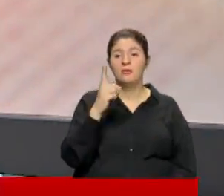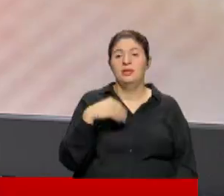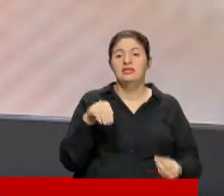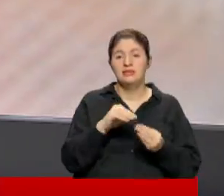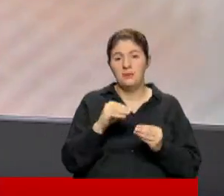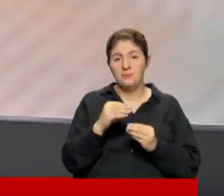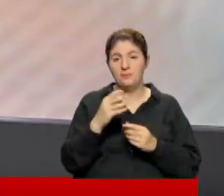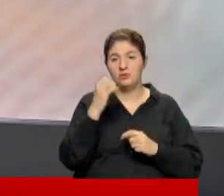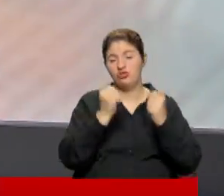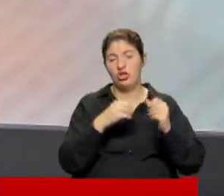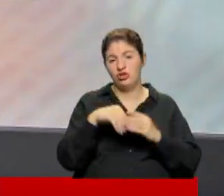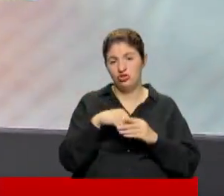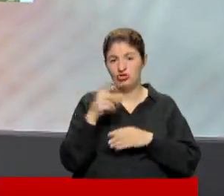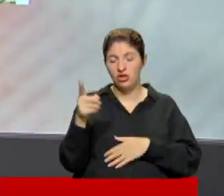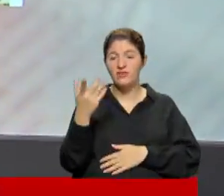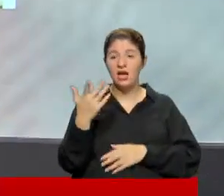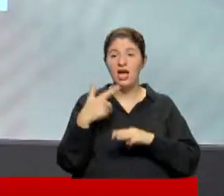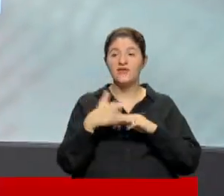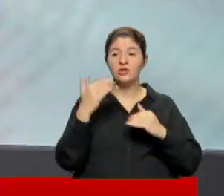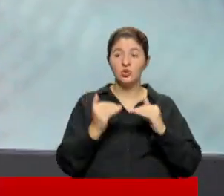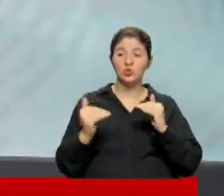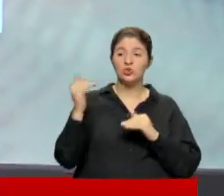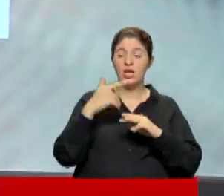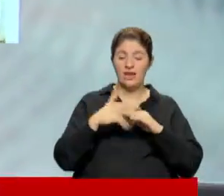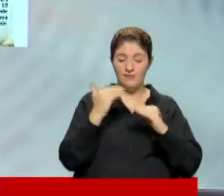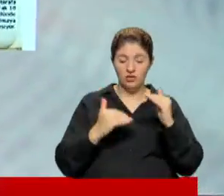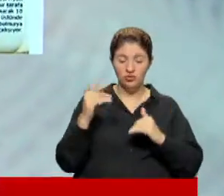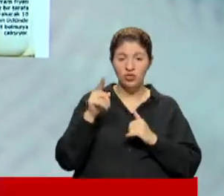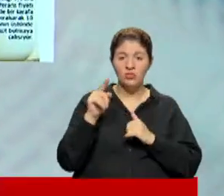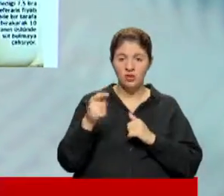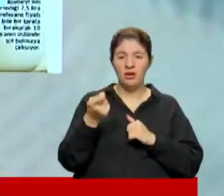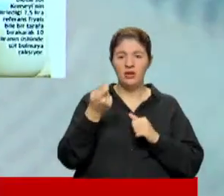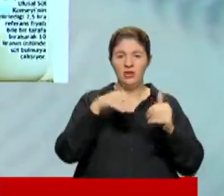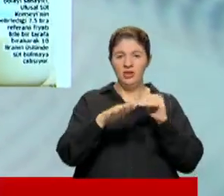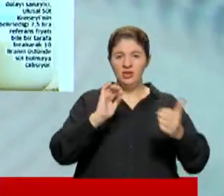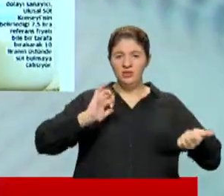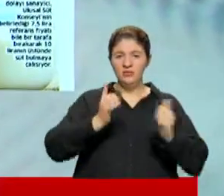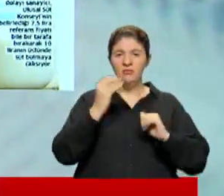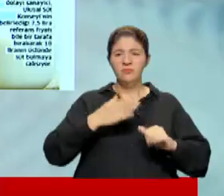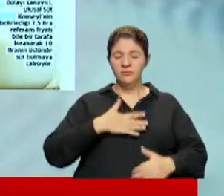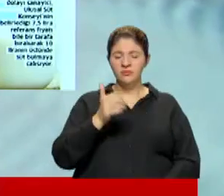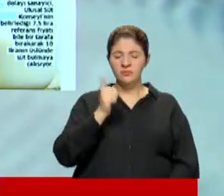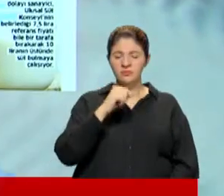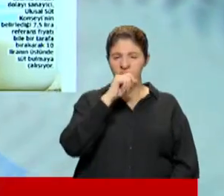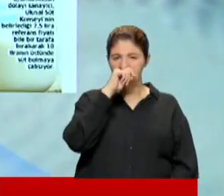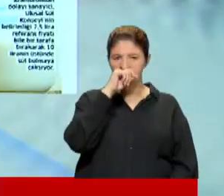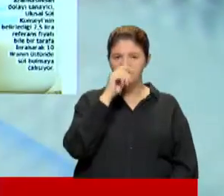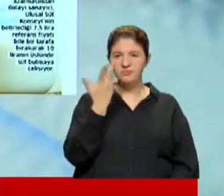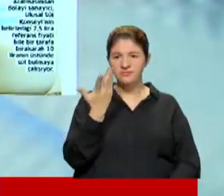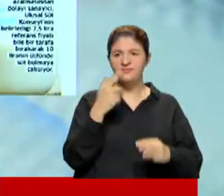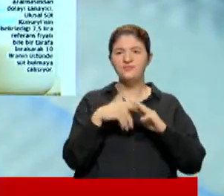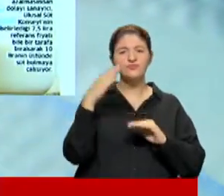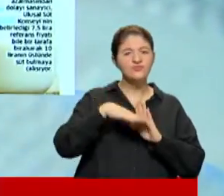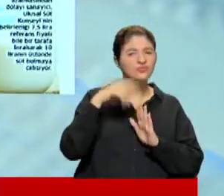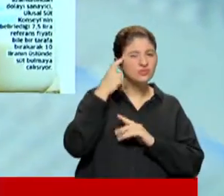bir zam sanayici için ve enflasyon yüksek enflasyon burada istihdamın daraldığını önümüzdeki günlerde Enflasyonun